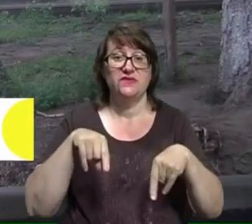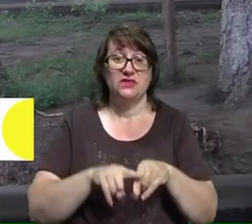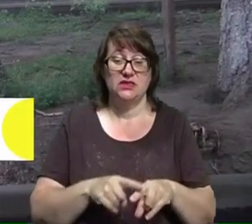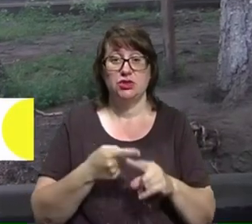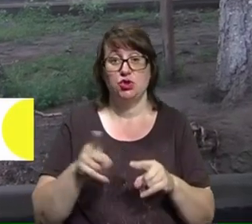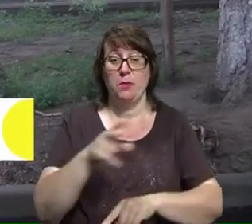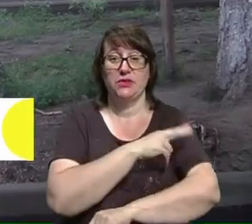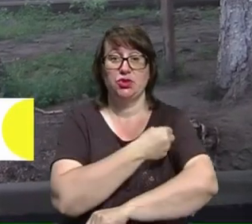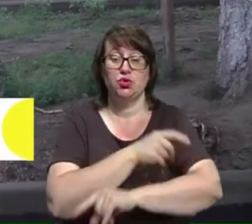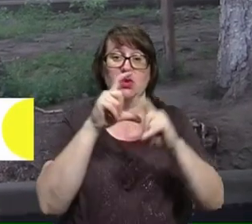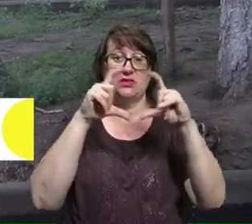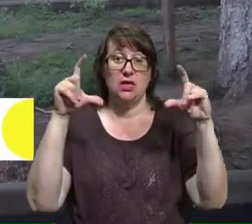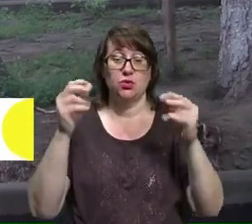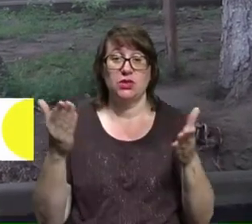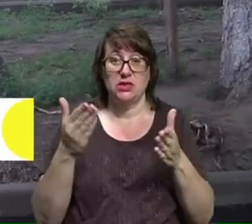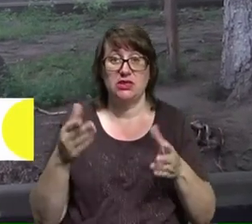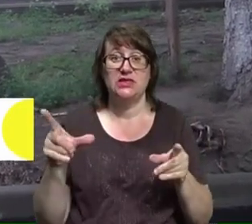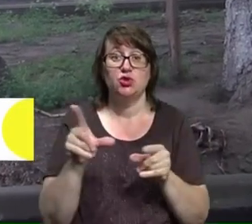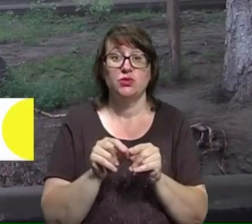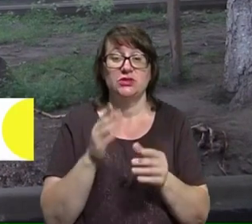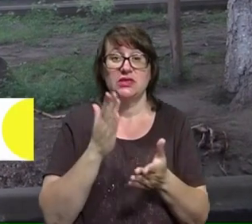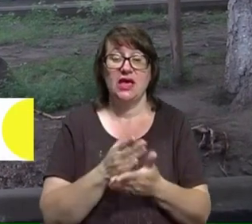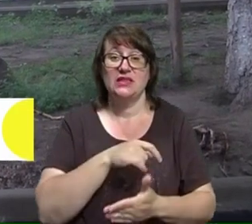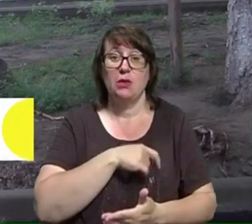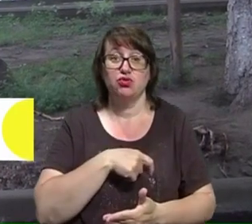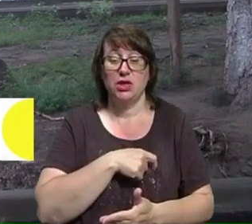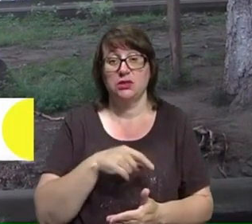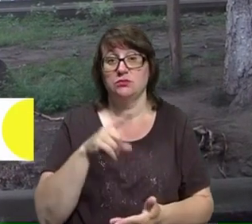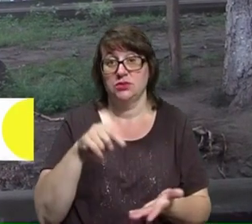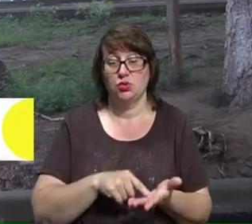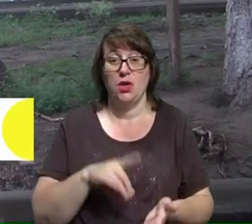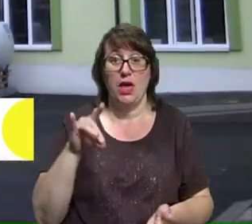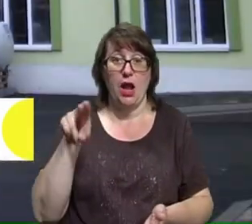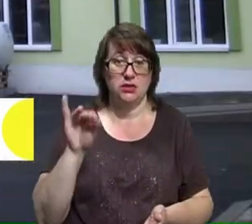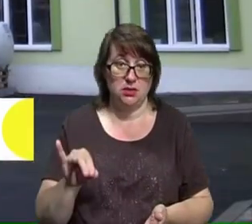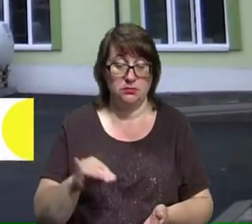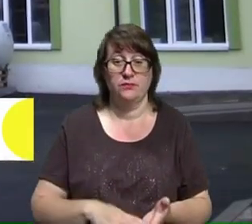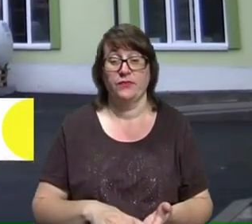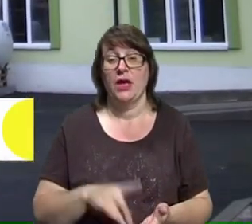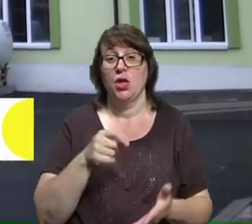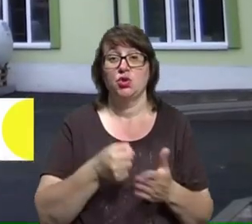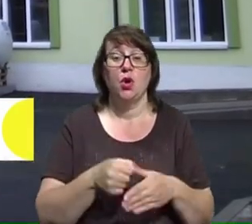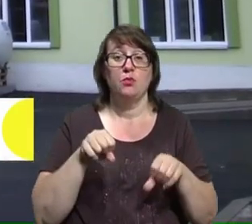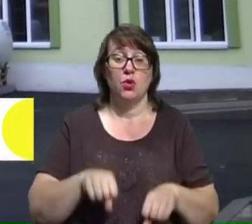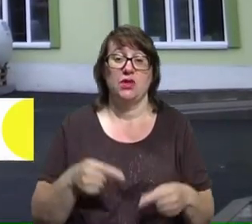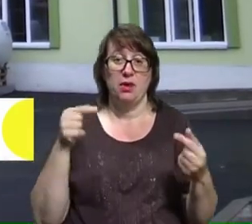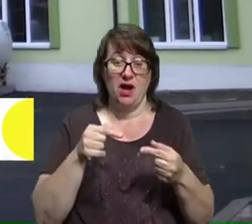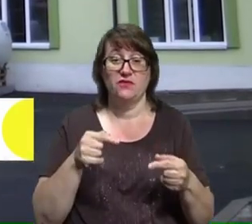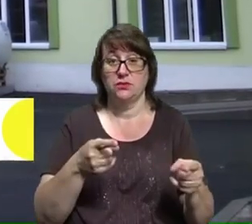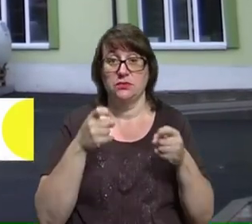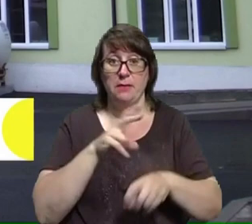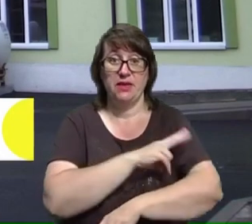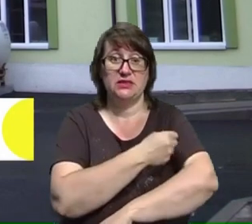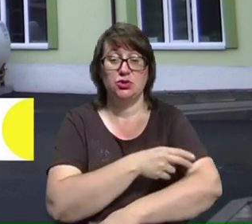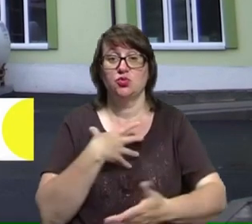закладу, який за сумісництвом є депутатом Житомирської міської ради. До протиправної діяльності він залучив медсестру свого ж відділення, яка